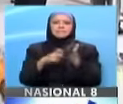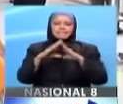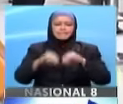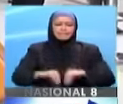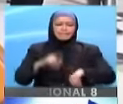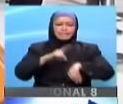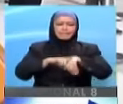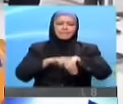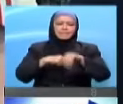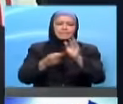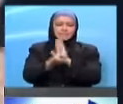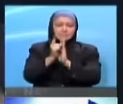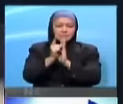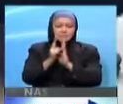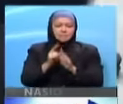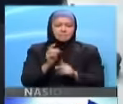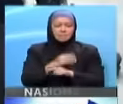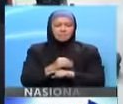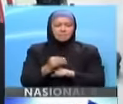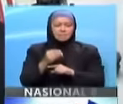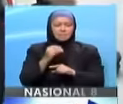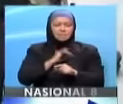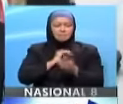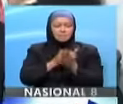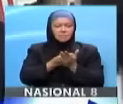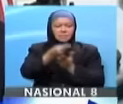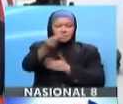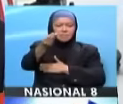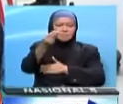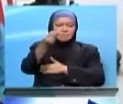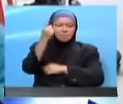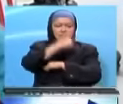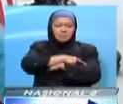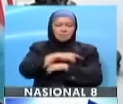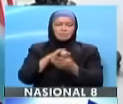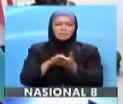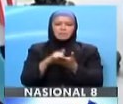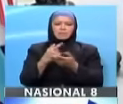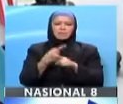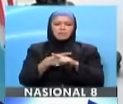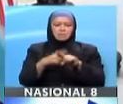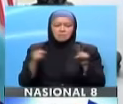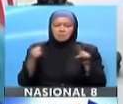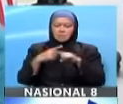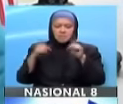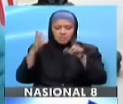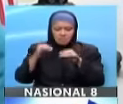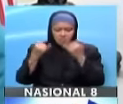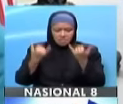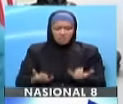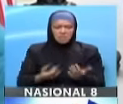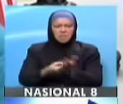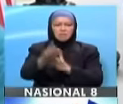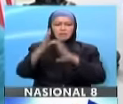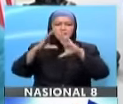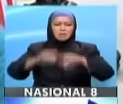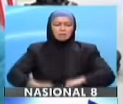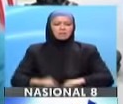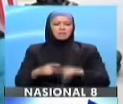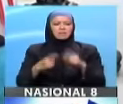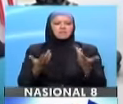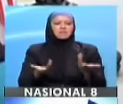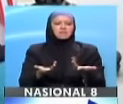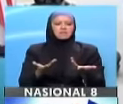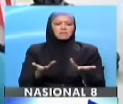Jadi, pada pandangan... Kalau nak beli hari tu, nanti dah habis macam mana? So, tinggal lah kan macam mana? Kalau